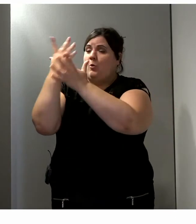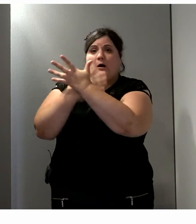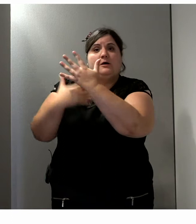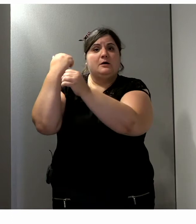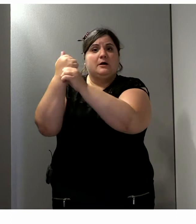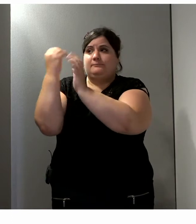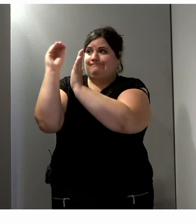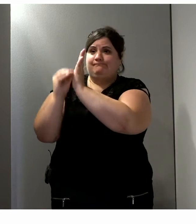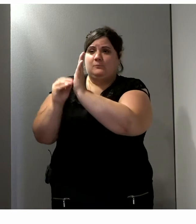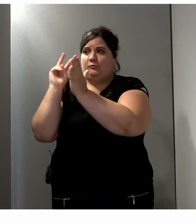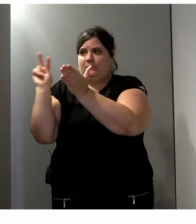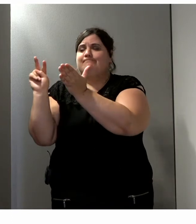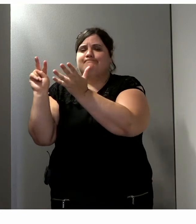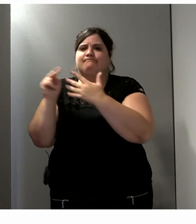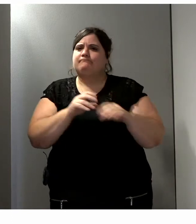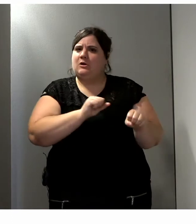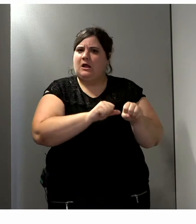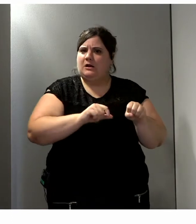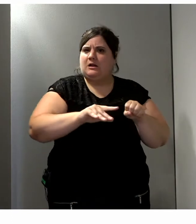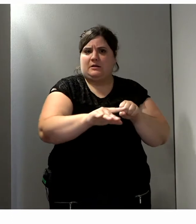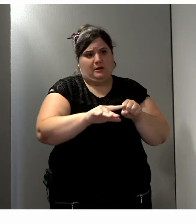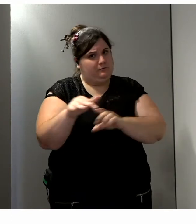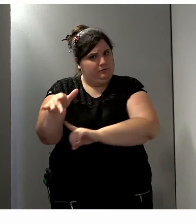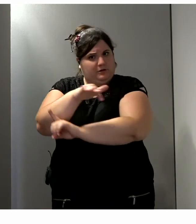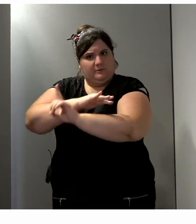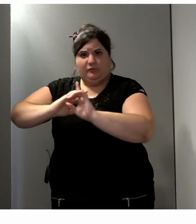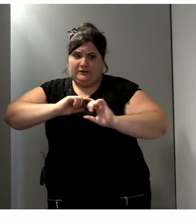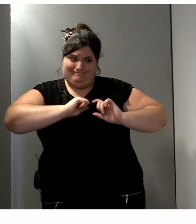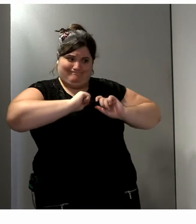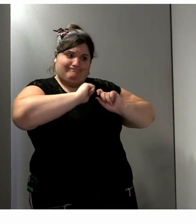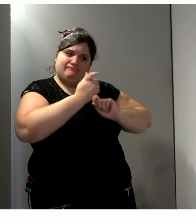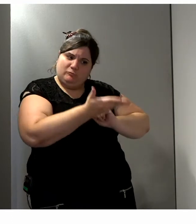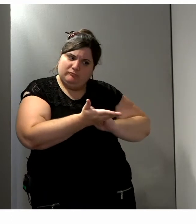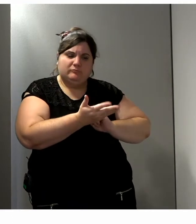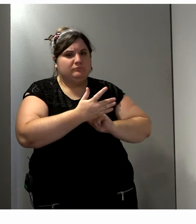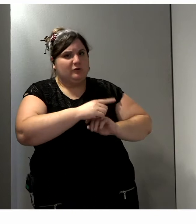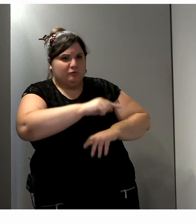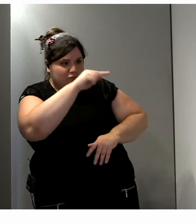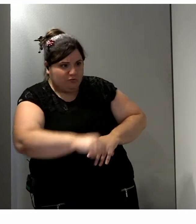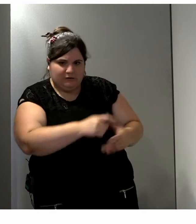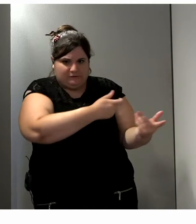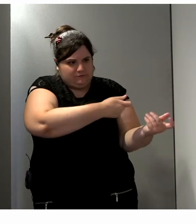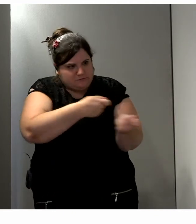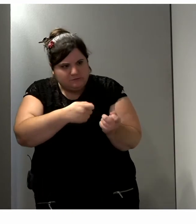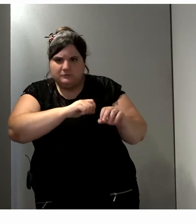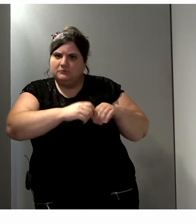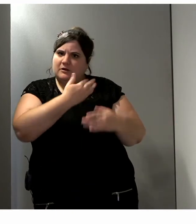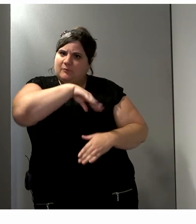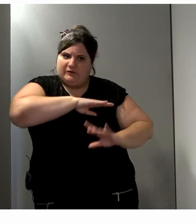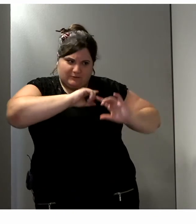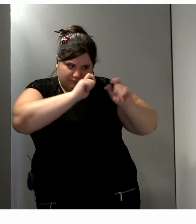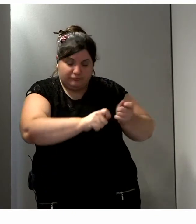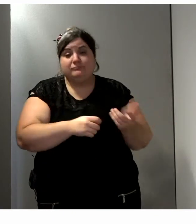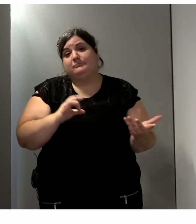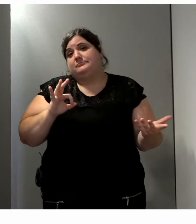médias audiovisuels avaient des responsabilités à l'égard de la société, des devoirs à l'égard de la société. Et c'est un volet, ce volet sociétal,